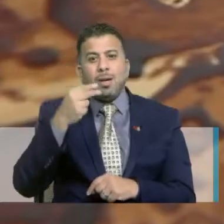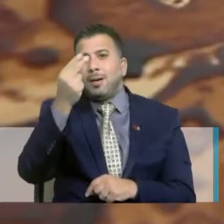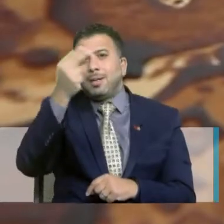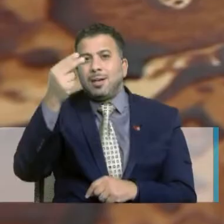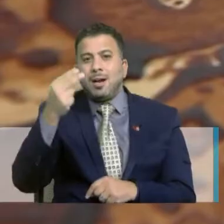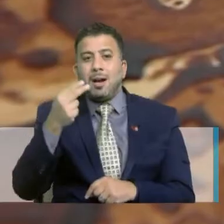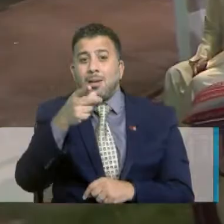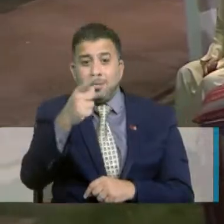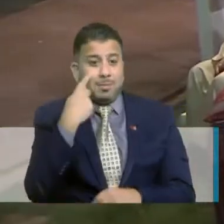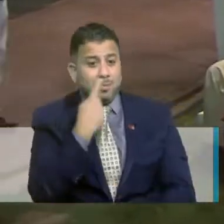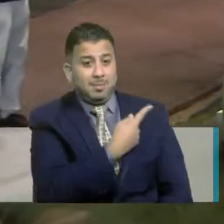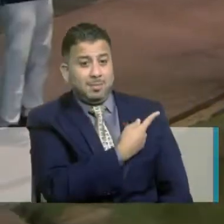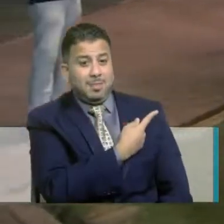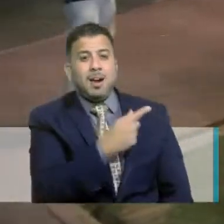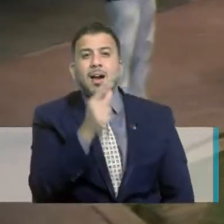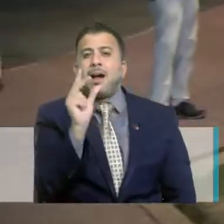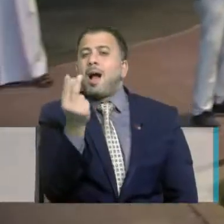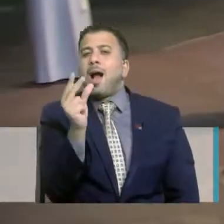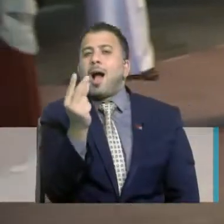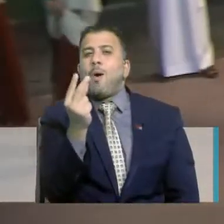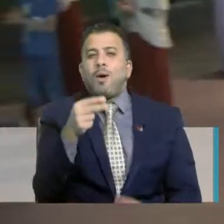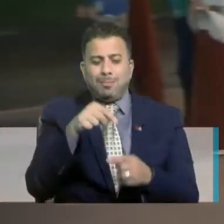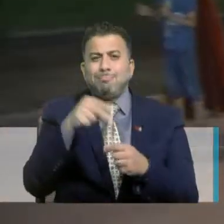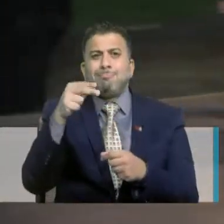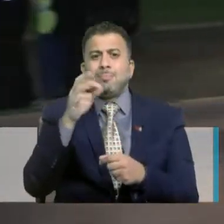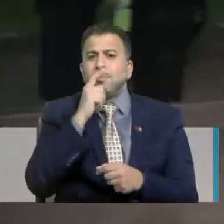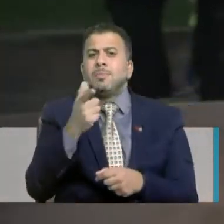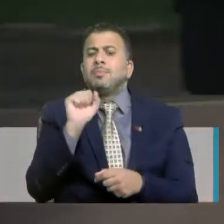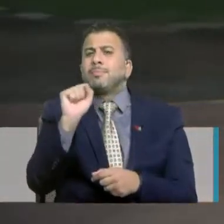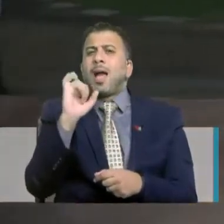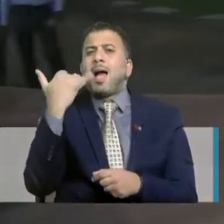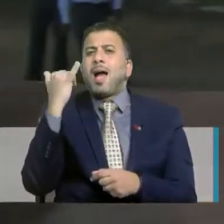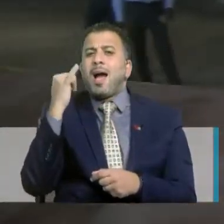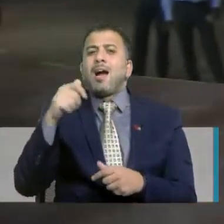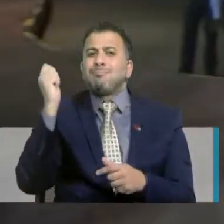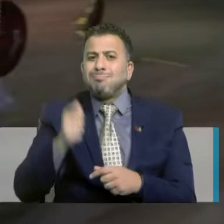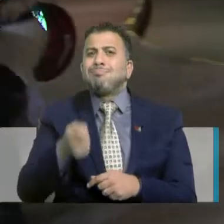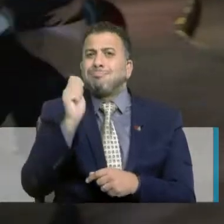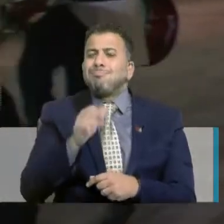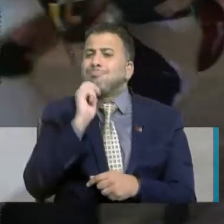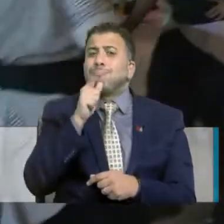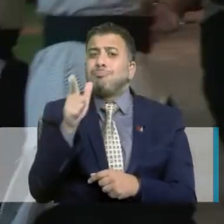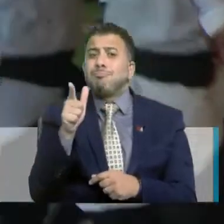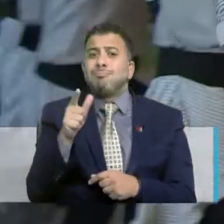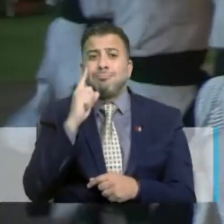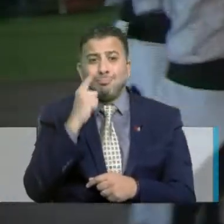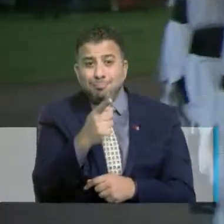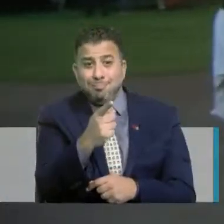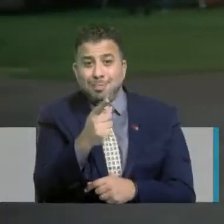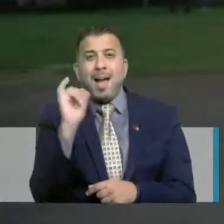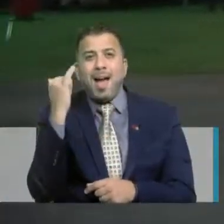القهوة، بالإضافة إلى مشاركة الفرق الشعبية العربية التي أمتعت